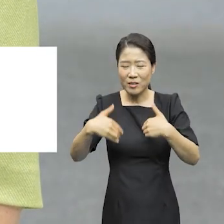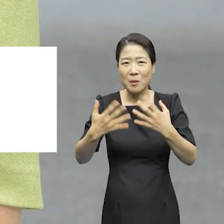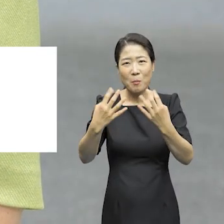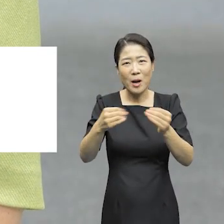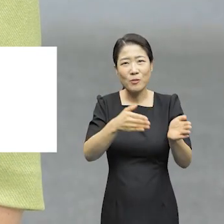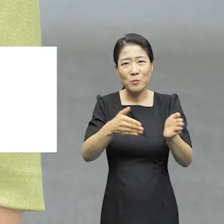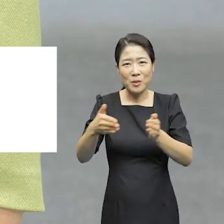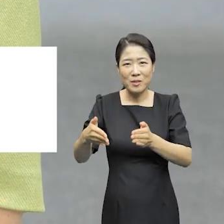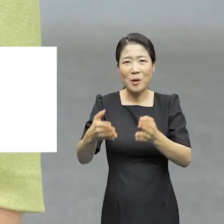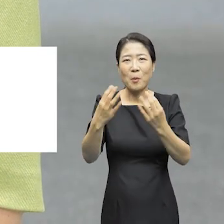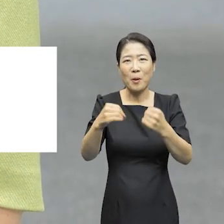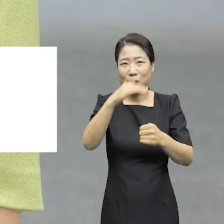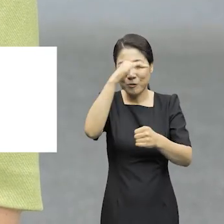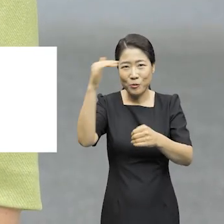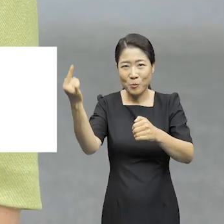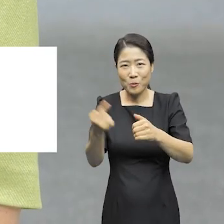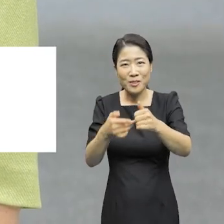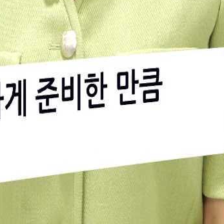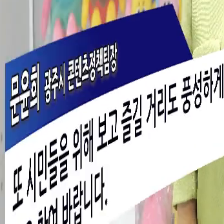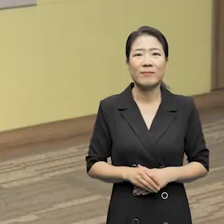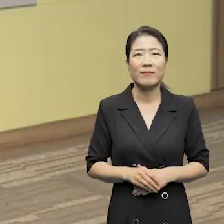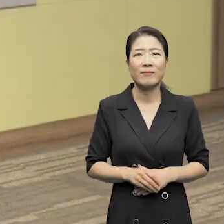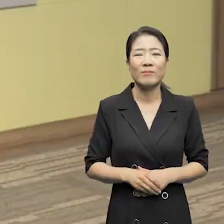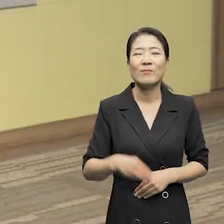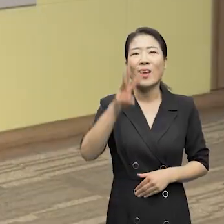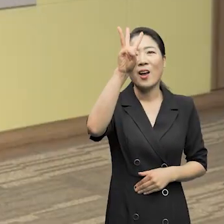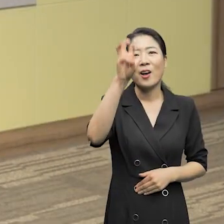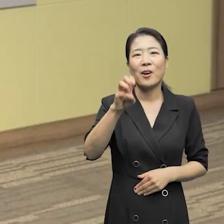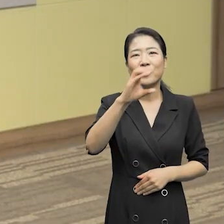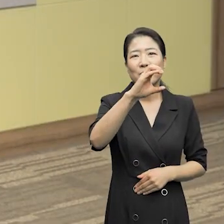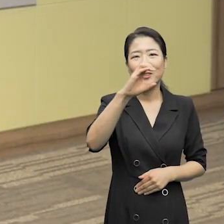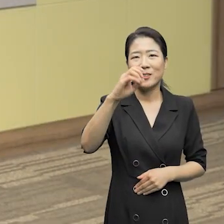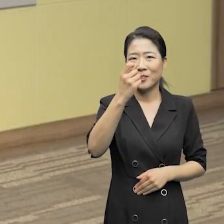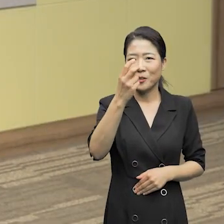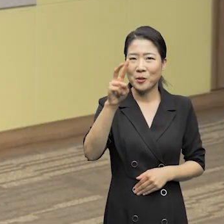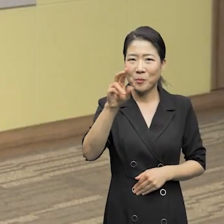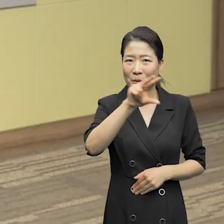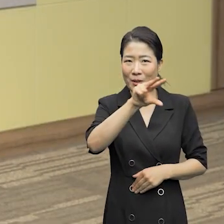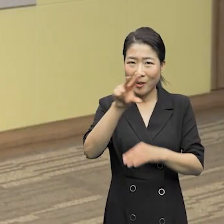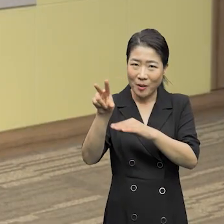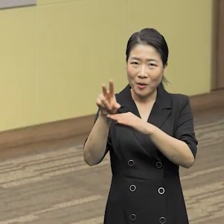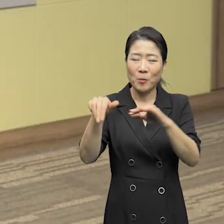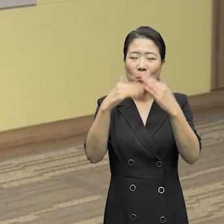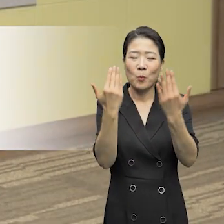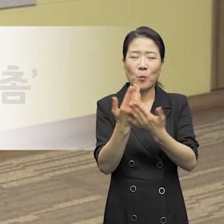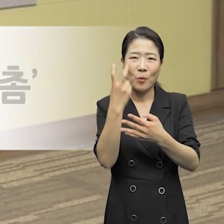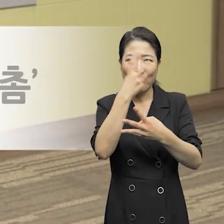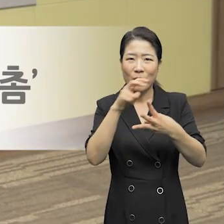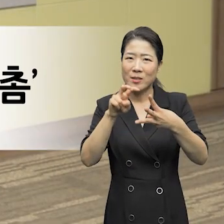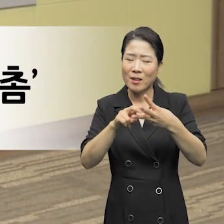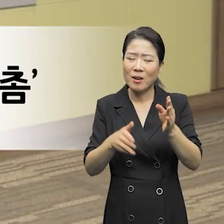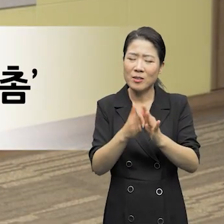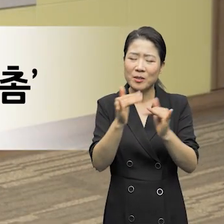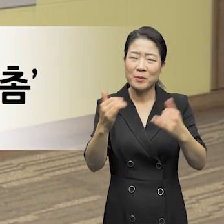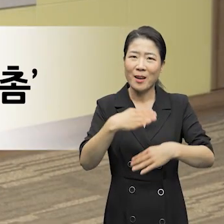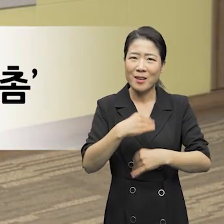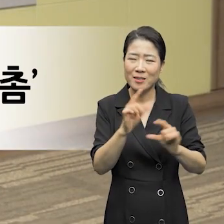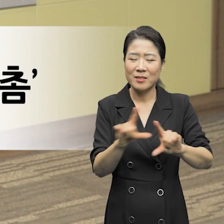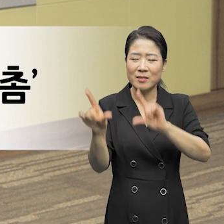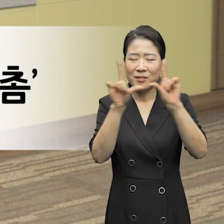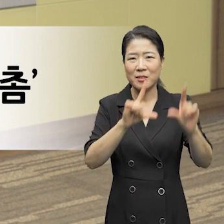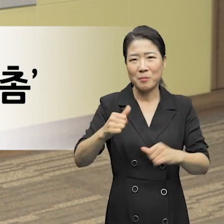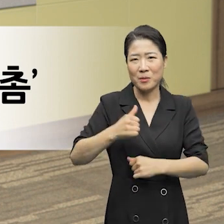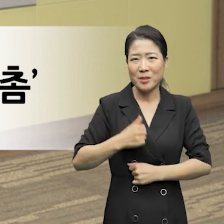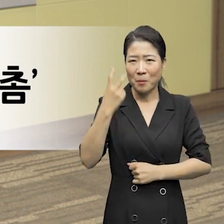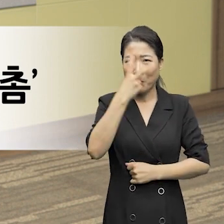풍성하게 준비한만큼 많은 참여 바랍니다 광주 CCTV 통합관제센터가 시민의 안전한 일상을